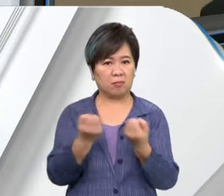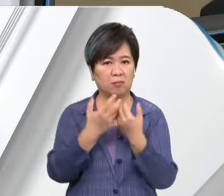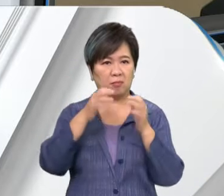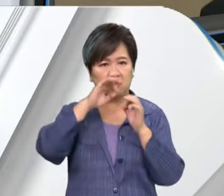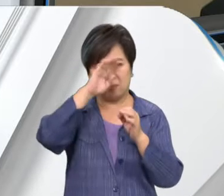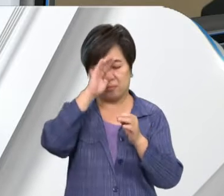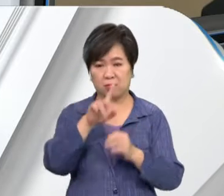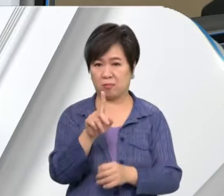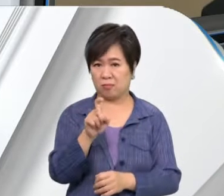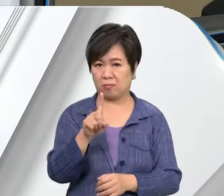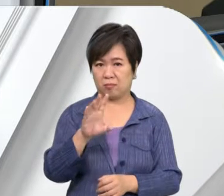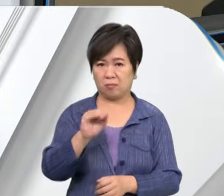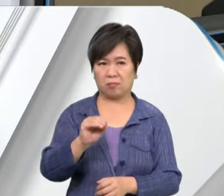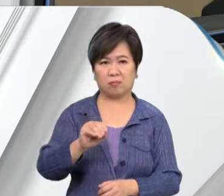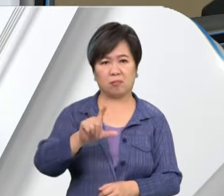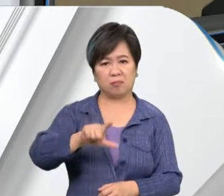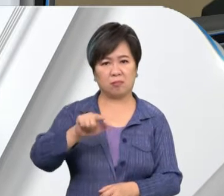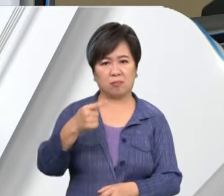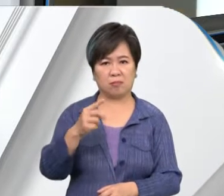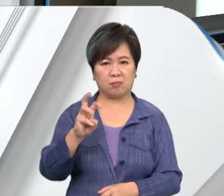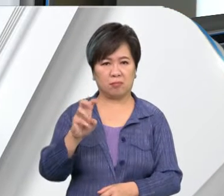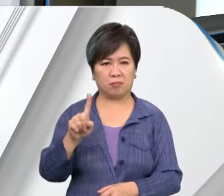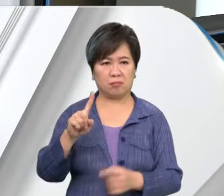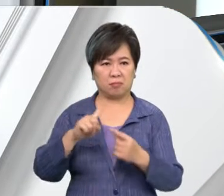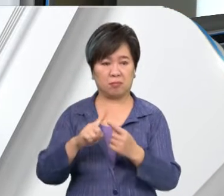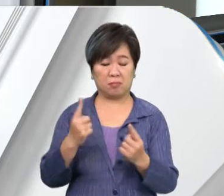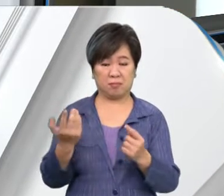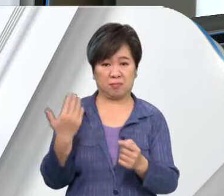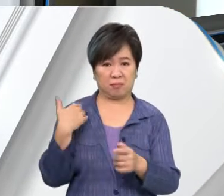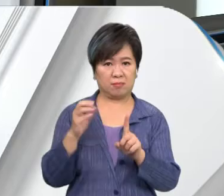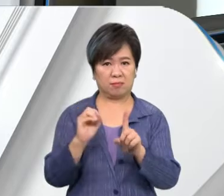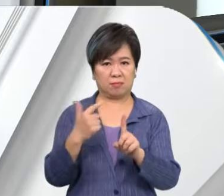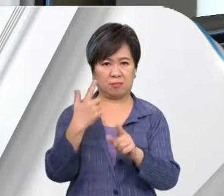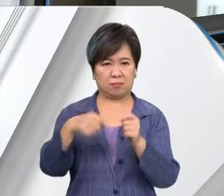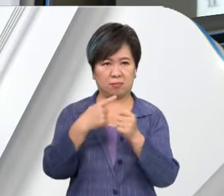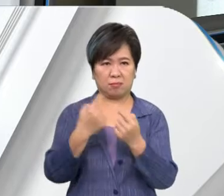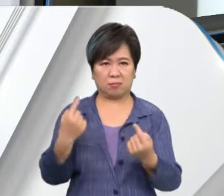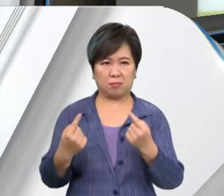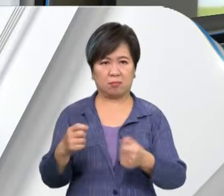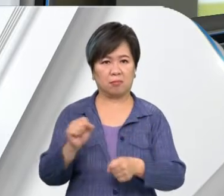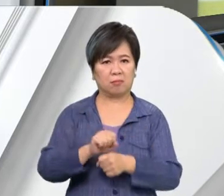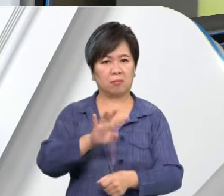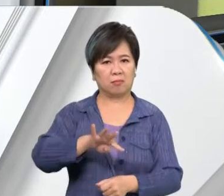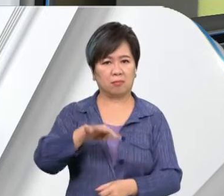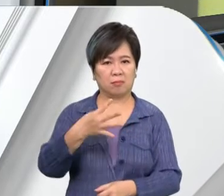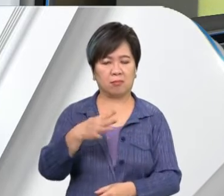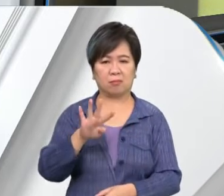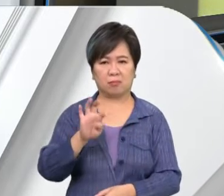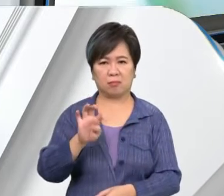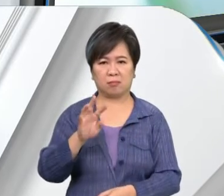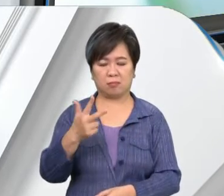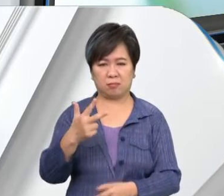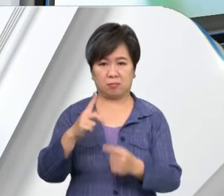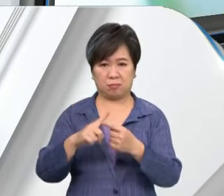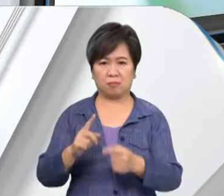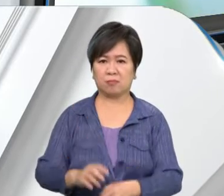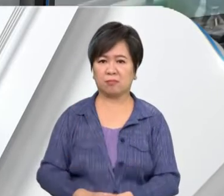是11万6330次，比一百控六年的时间加了